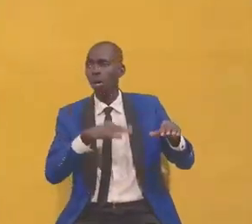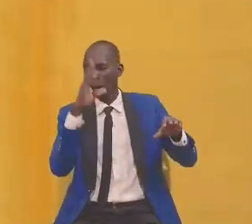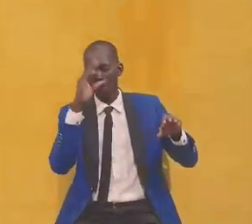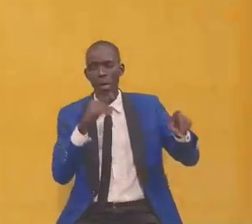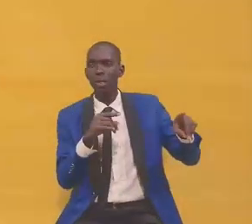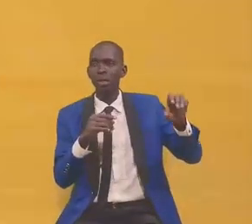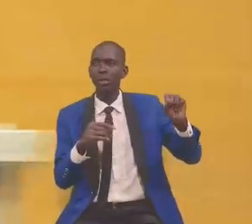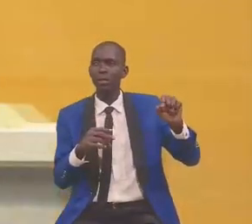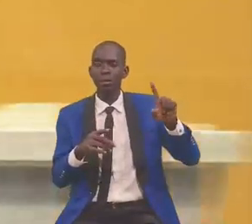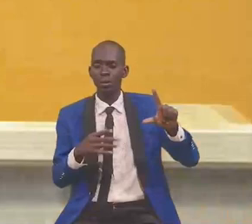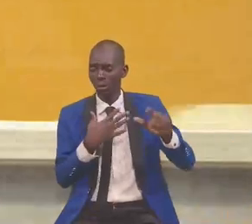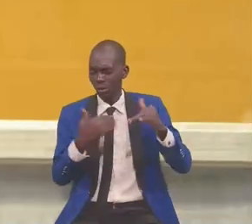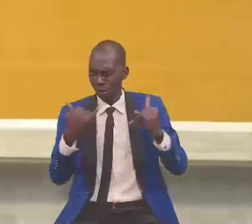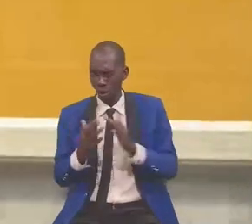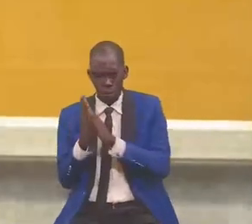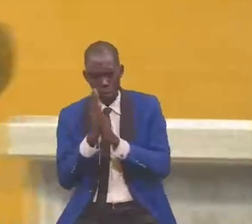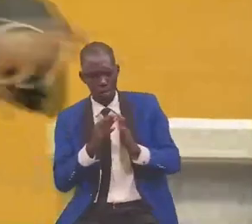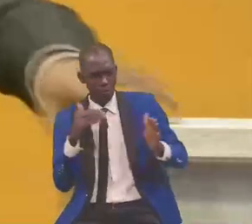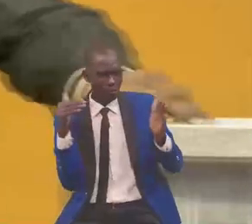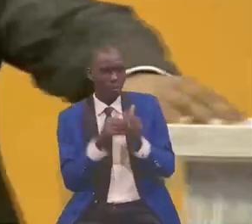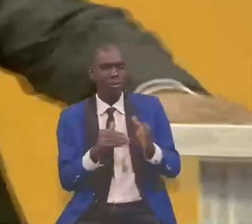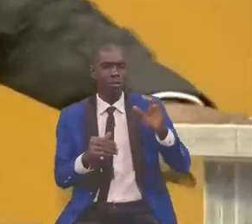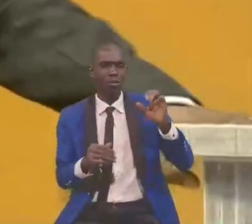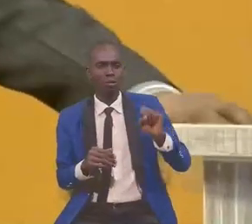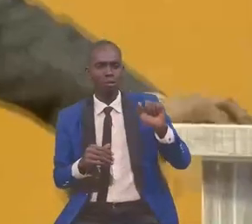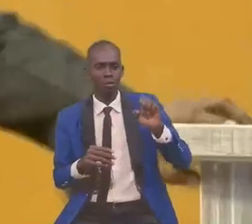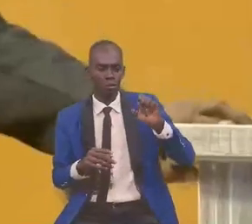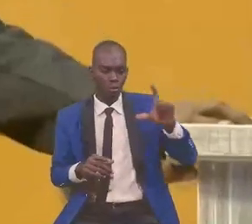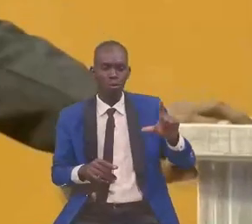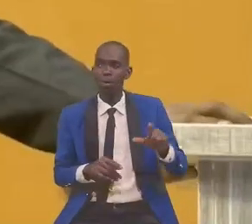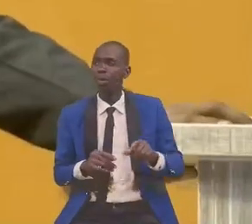Seigneur, j'ai besoin de la paix. Si quelqu'un qui dérange ma paix, qu'il meure.